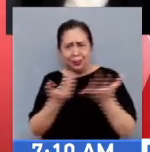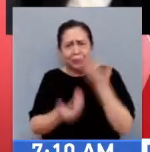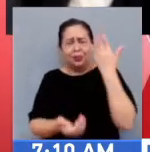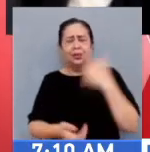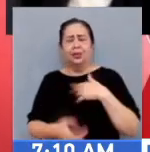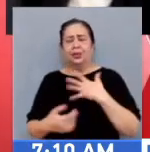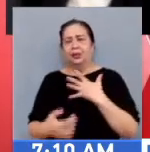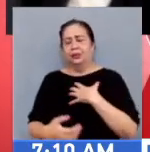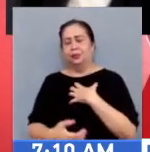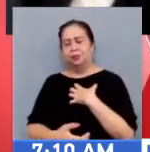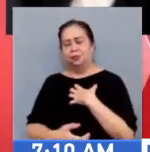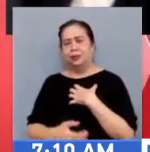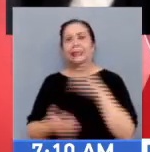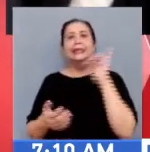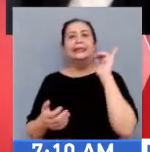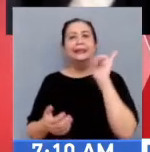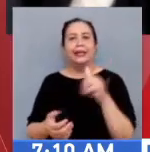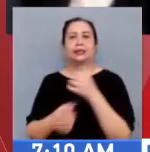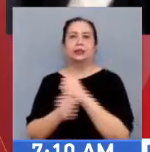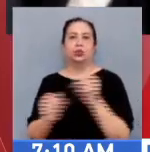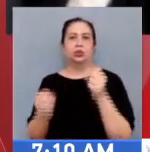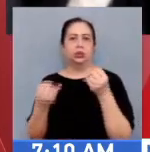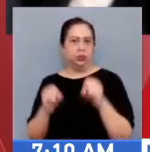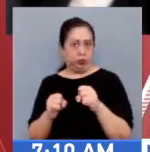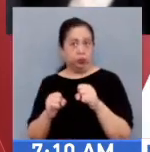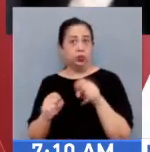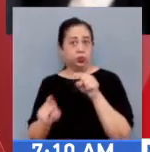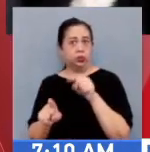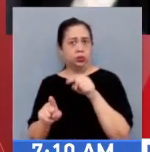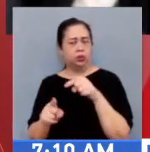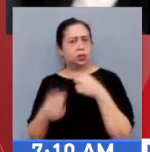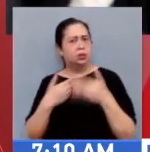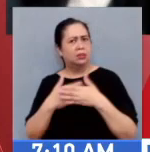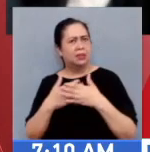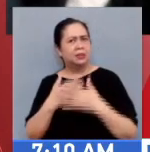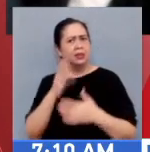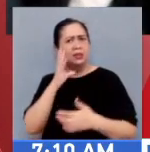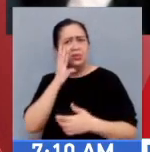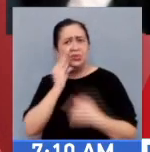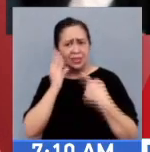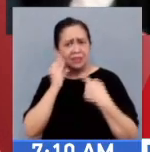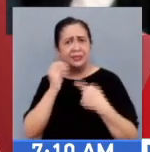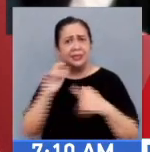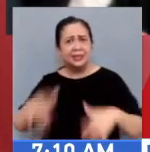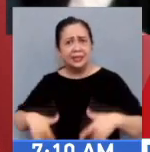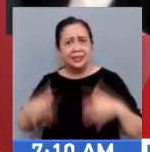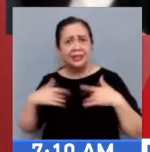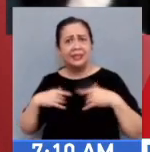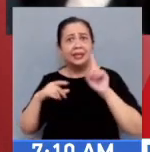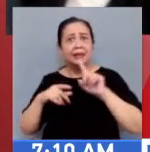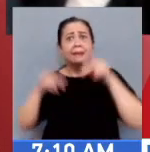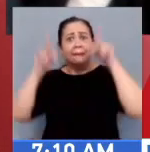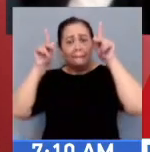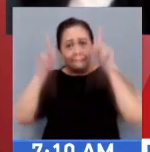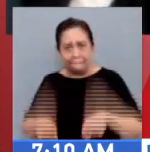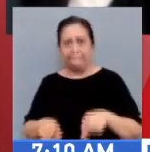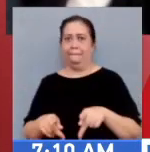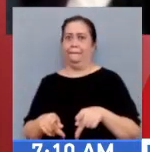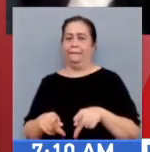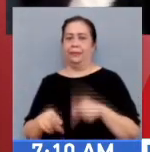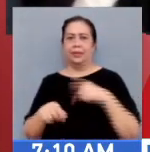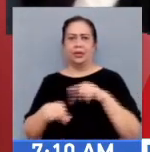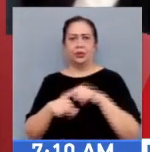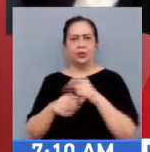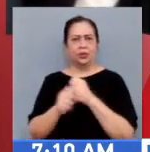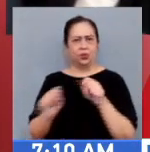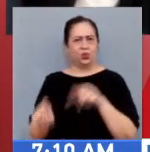These are the security issues, Arnold. Mm-hmm. Yung malapit sa ating pamumuhay bilang tao. Mm-hmm. No? Because national security